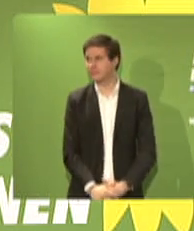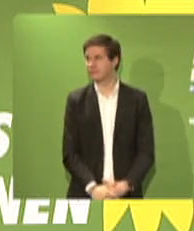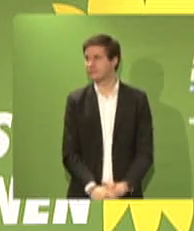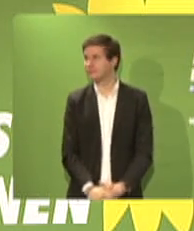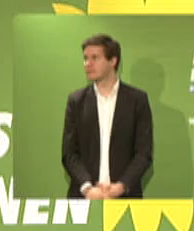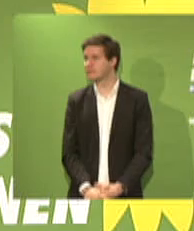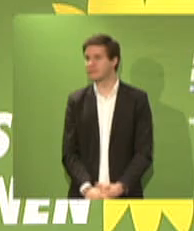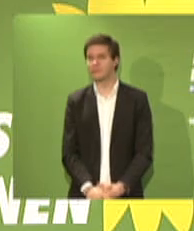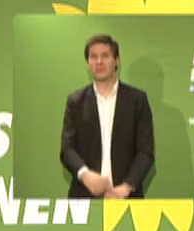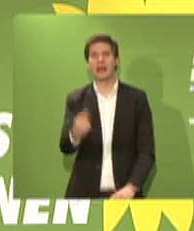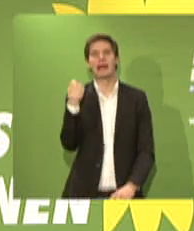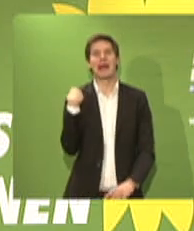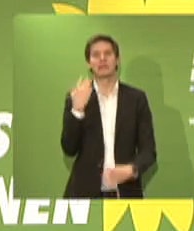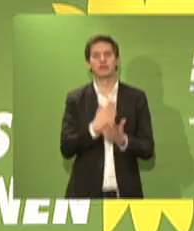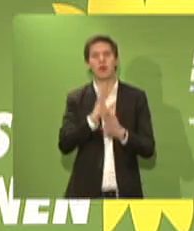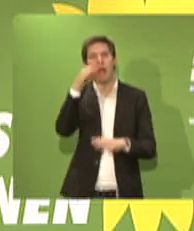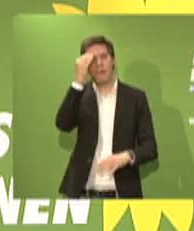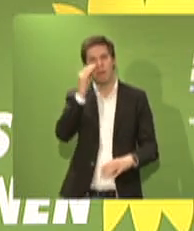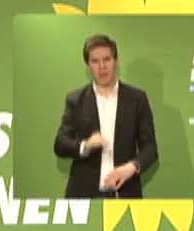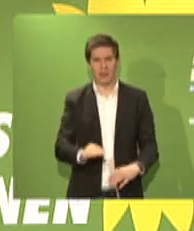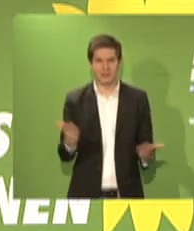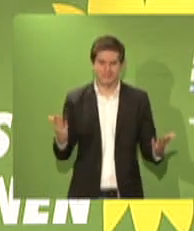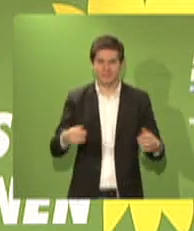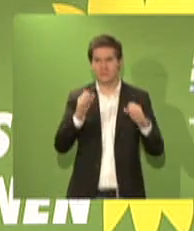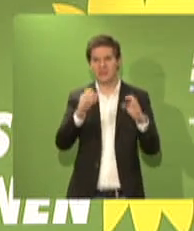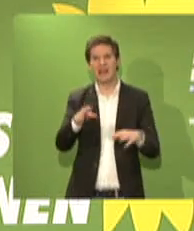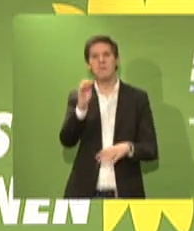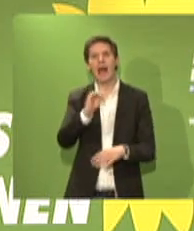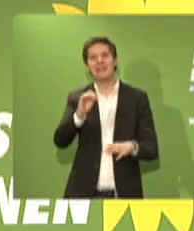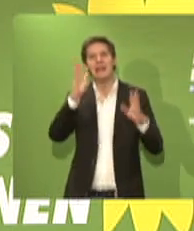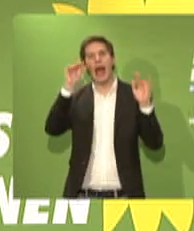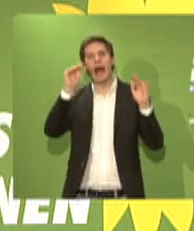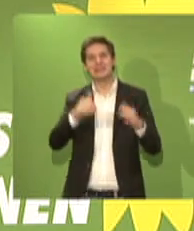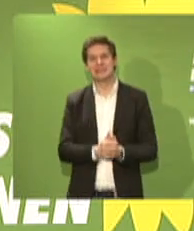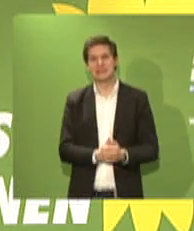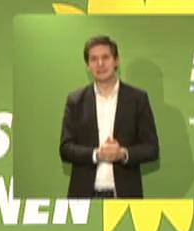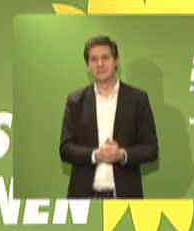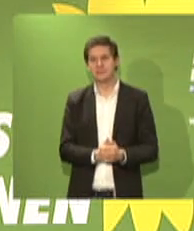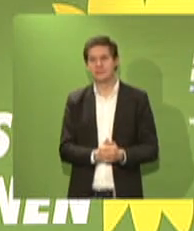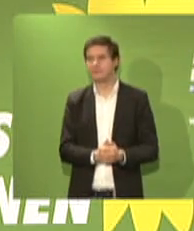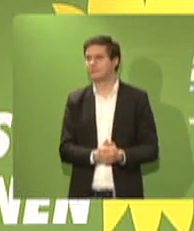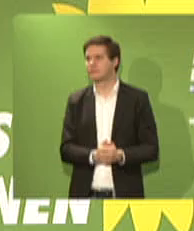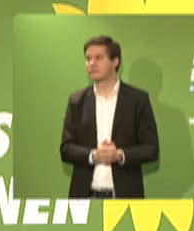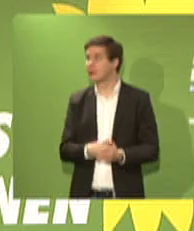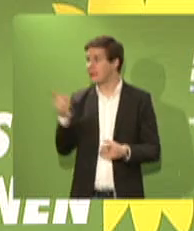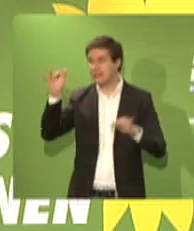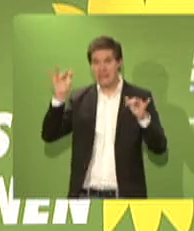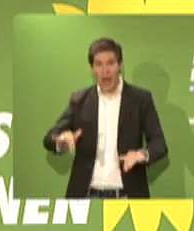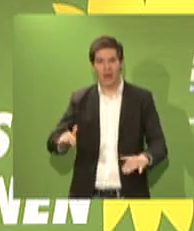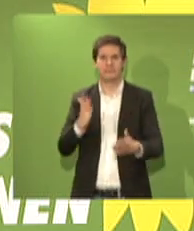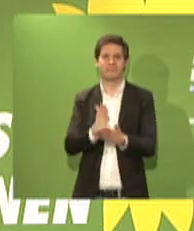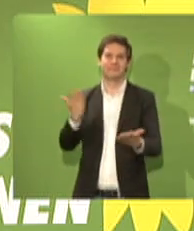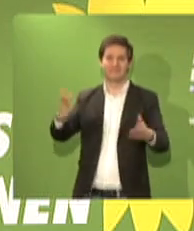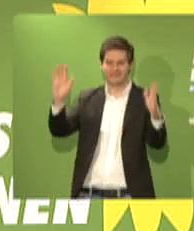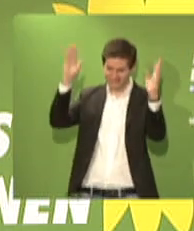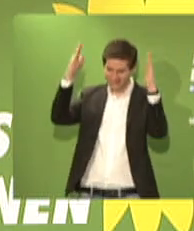Der hat sich gestern abgemeldet. Okay. Martin Hase, letzter Versuch. Martin Hase ist da. Ein